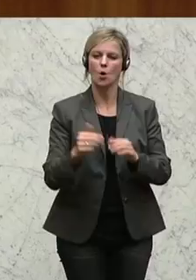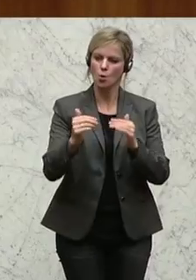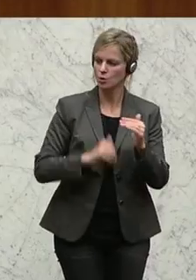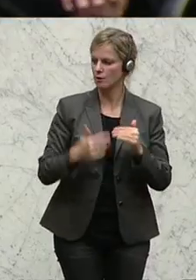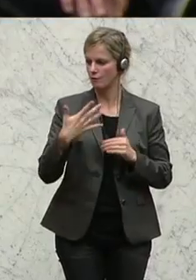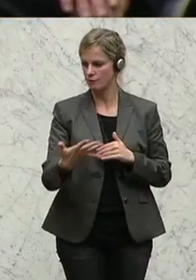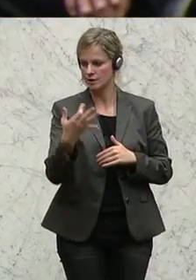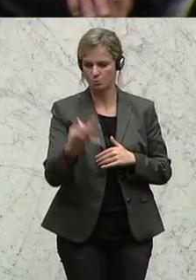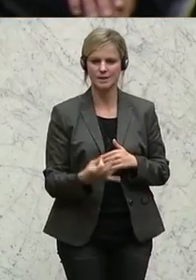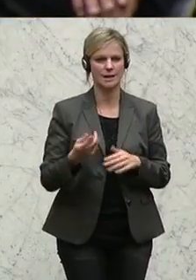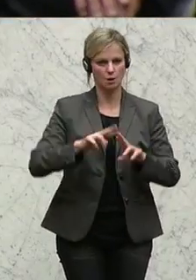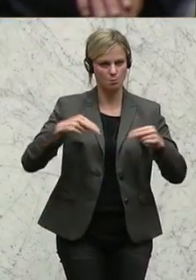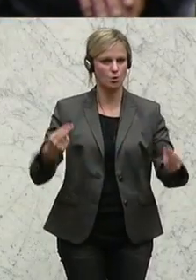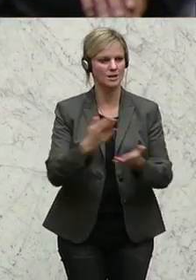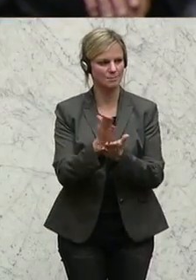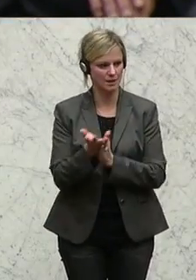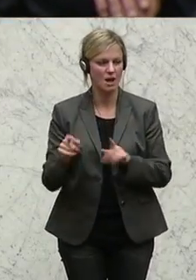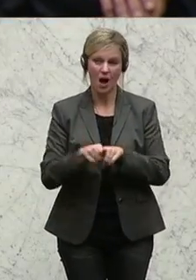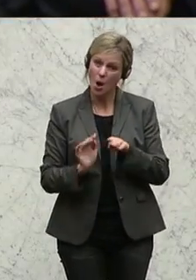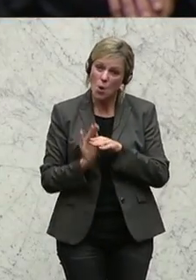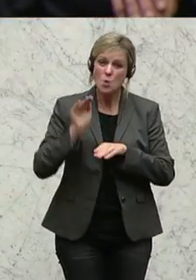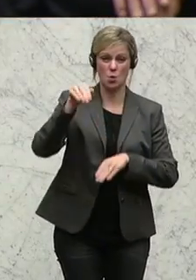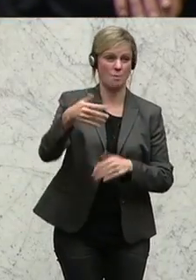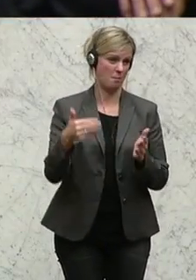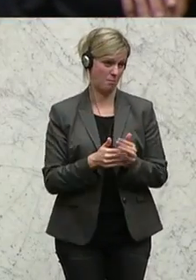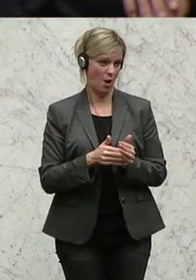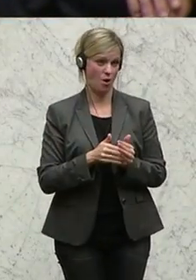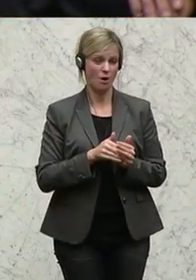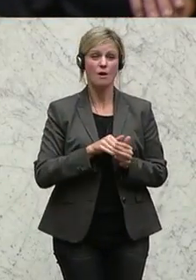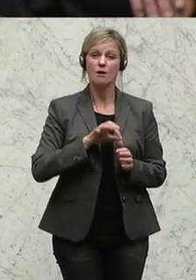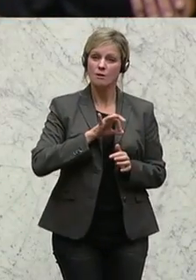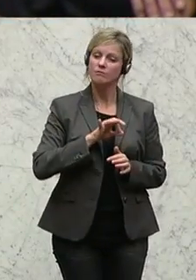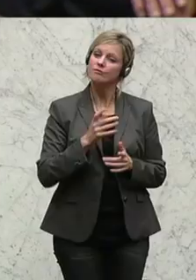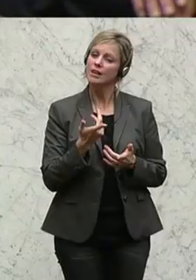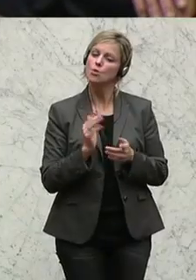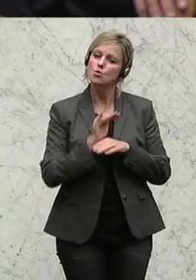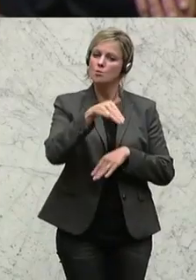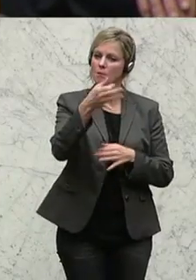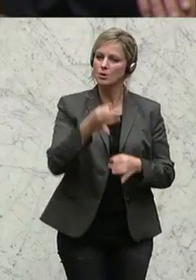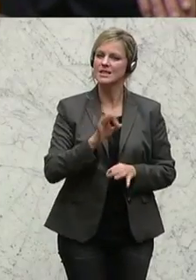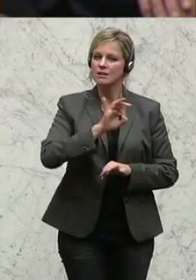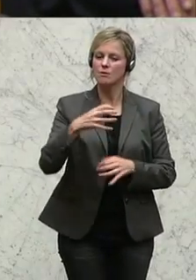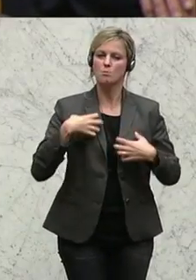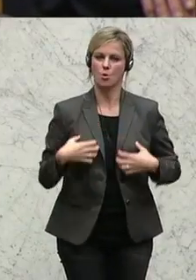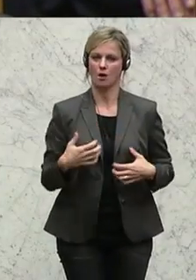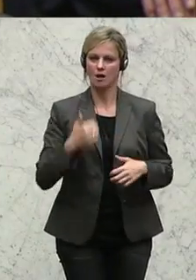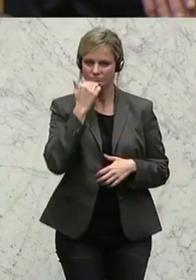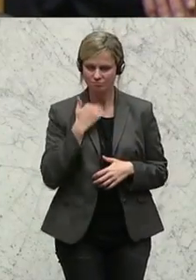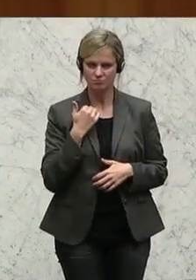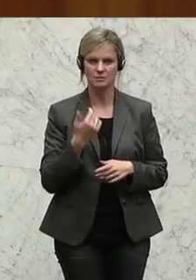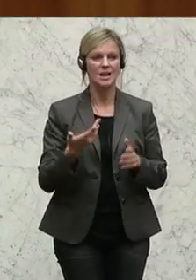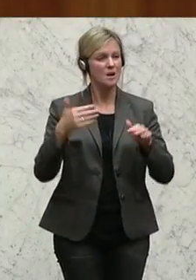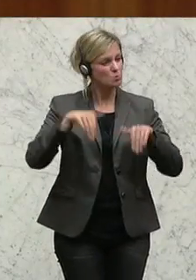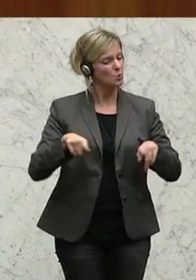also jene, die 25% aufwärts im Besitz der Bürgerinnen und Bürger sind, soll Rechnungshof reingehen können und